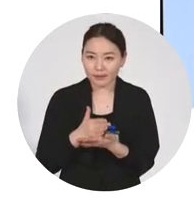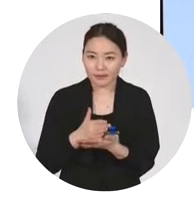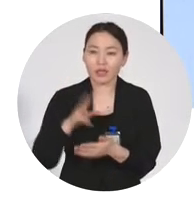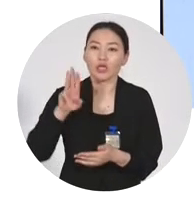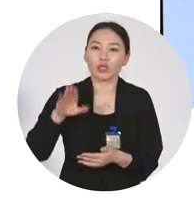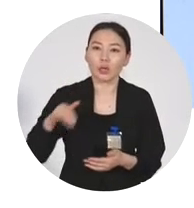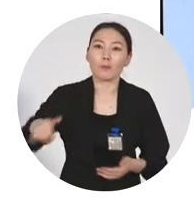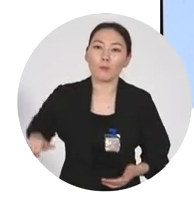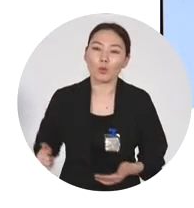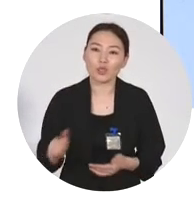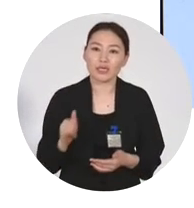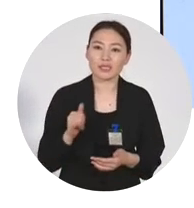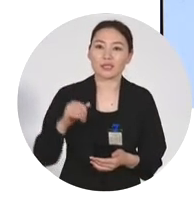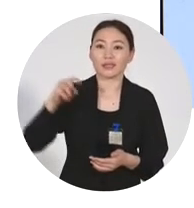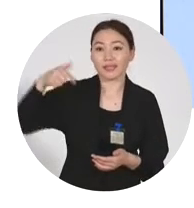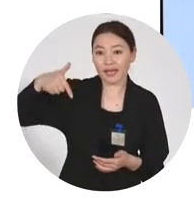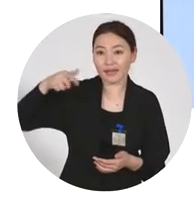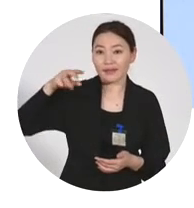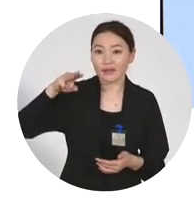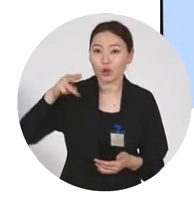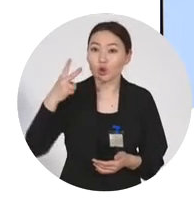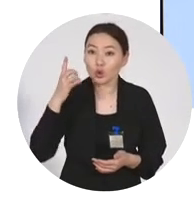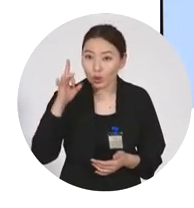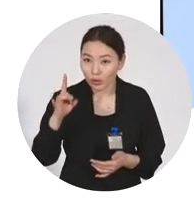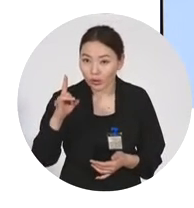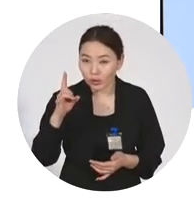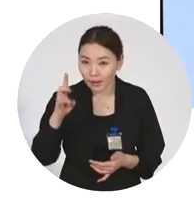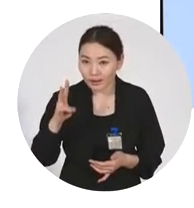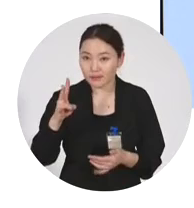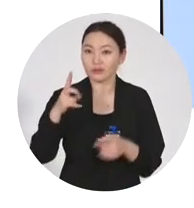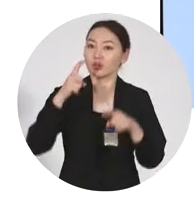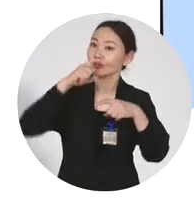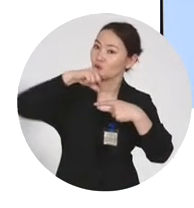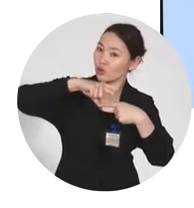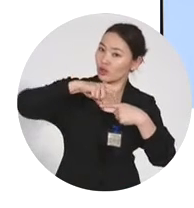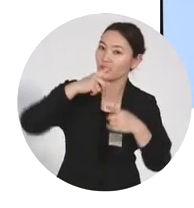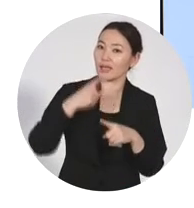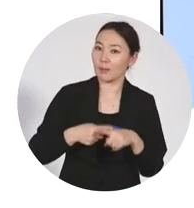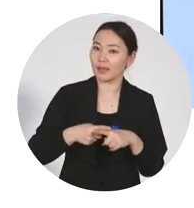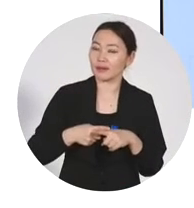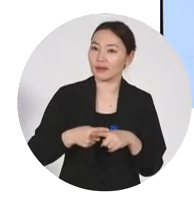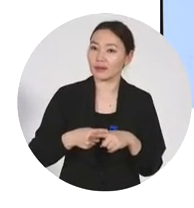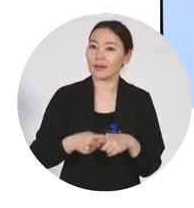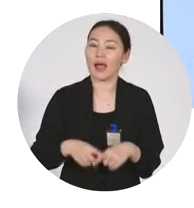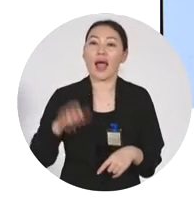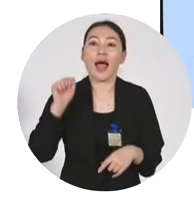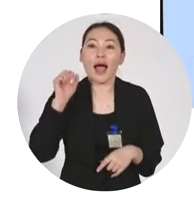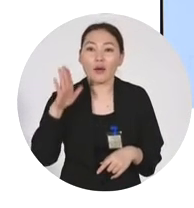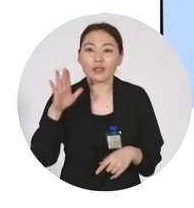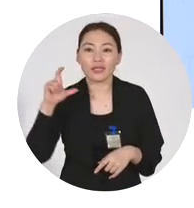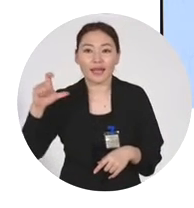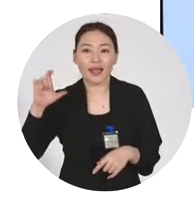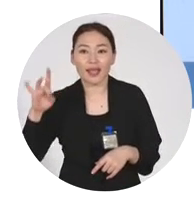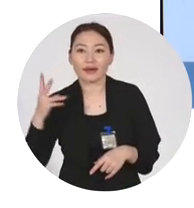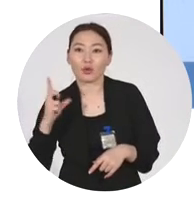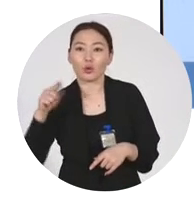ав гэдэг үг бол ир үг байгаа учраас игтун гэдэг нөхцөлөө залгах нь. За одоо бүгдээрээ үгийг хэрхэн